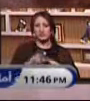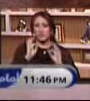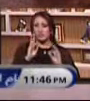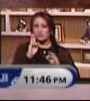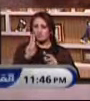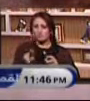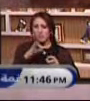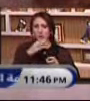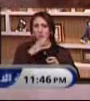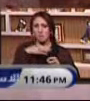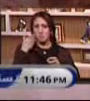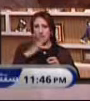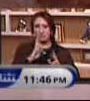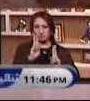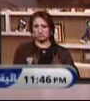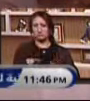كده